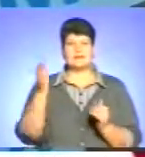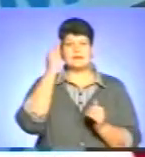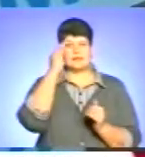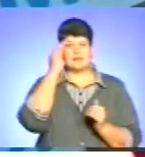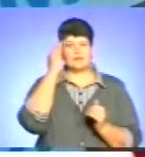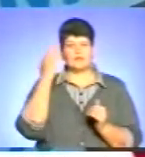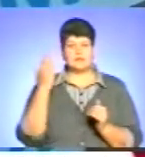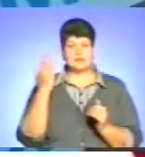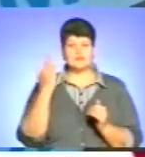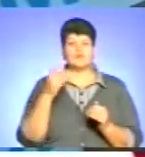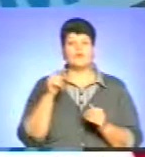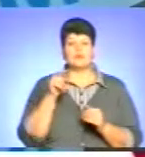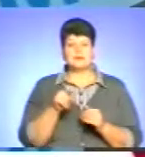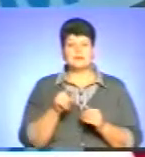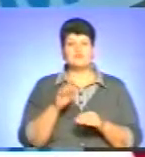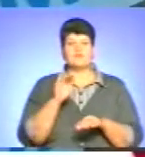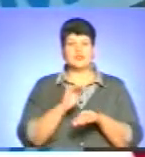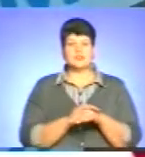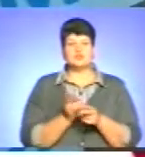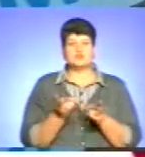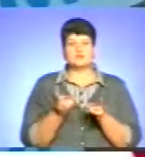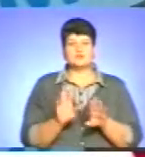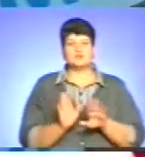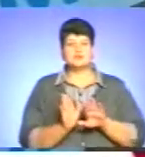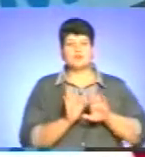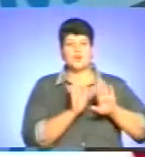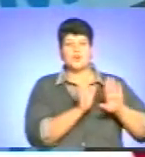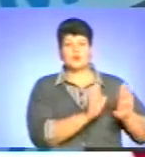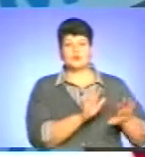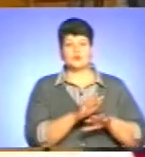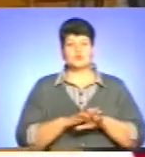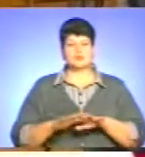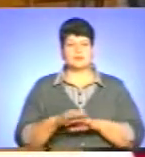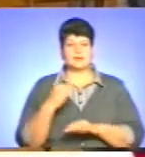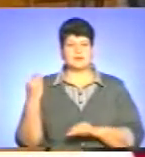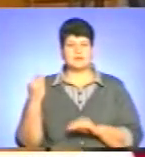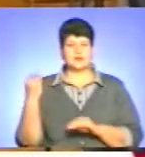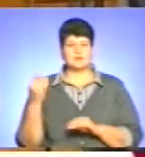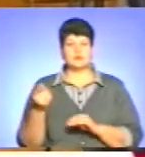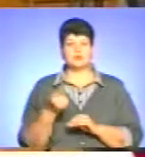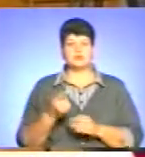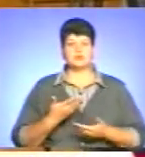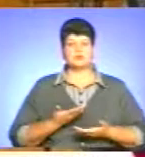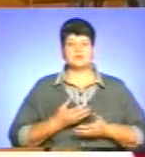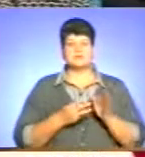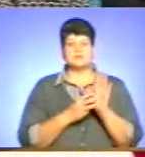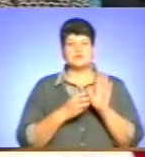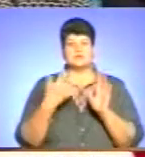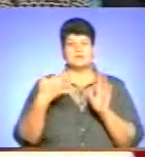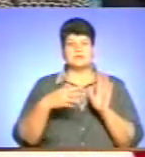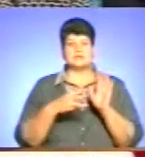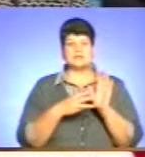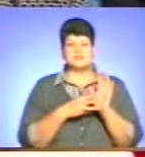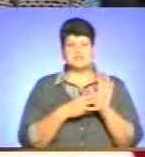талановитих, вони фактично залишаються осторонь суспільного інтересу. У Тернополі проживають